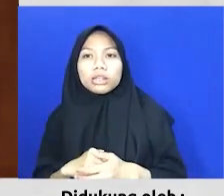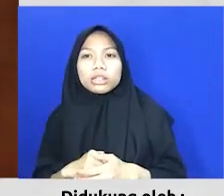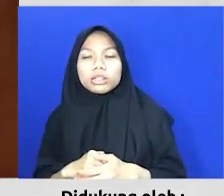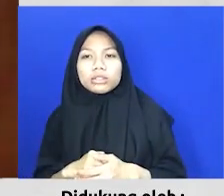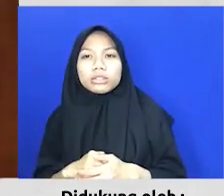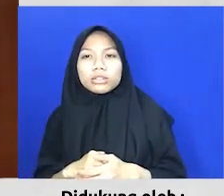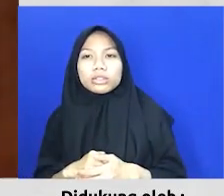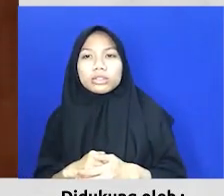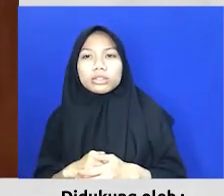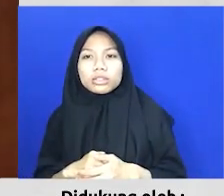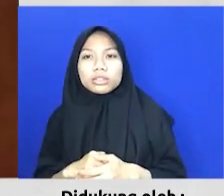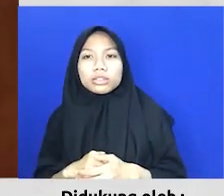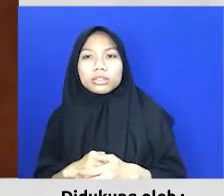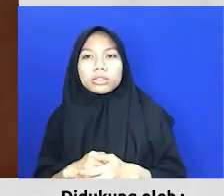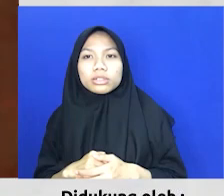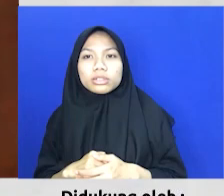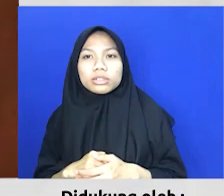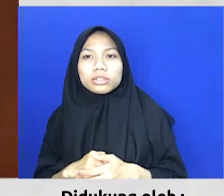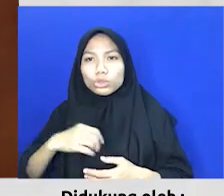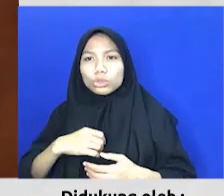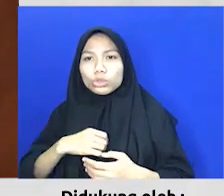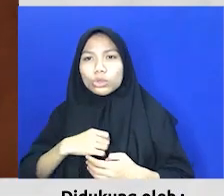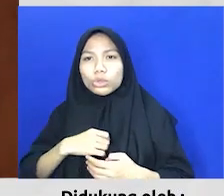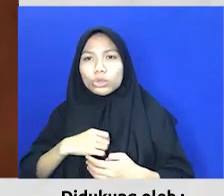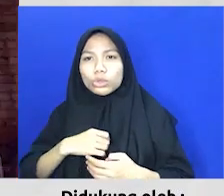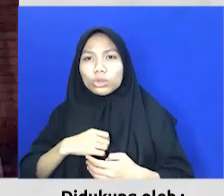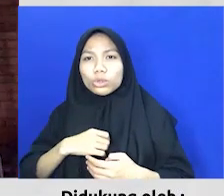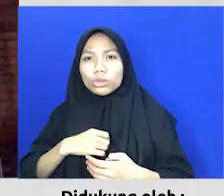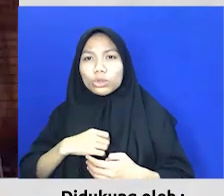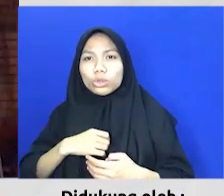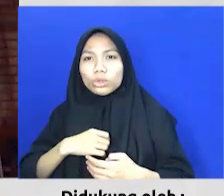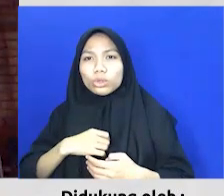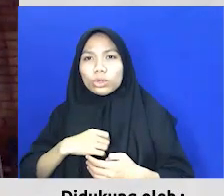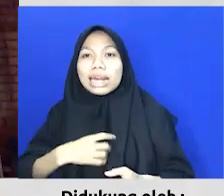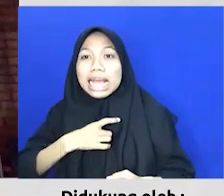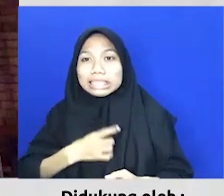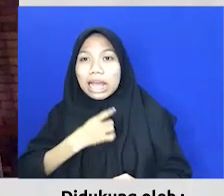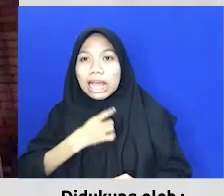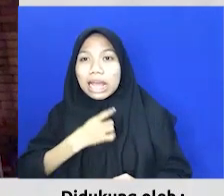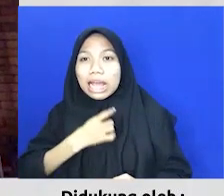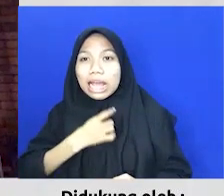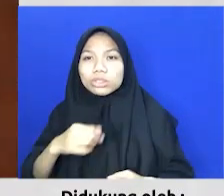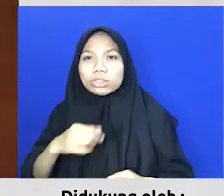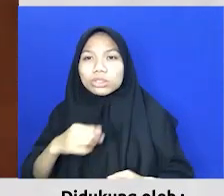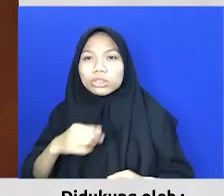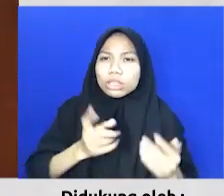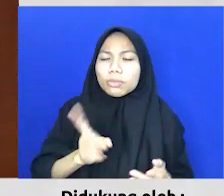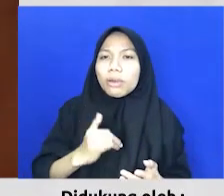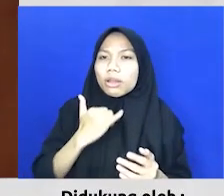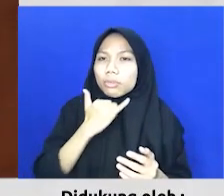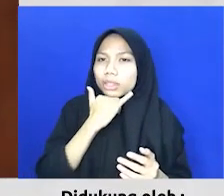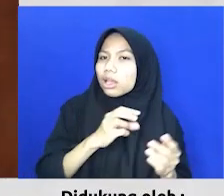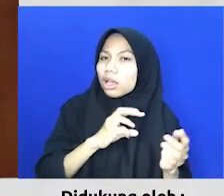secara, sebetulnya kalau dipikirkan frontal kan itu ya, ya kan? Ya. Itu tamu agung itu kan sebetulnya